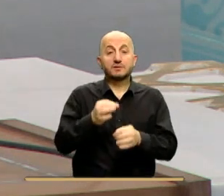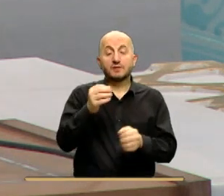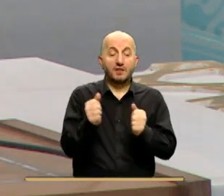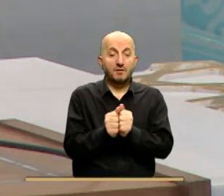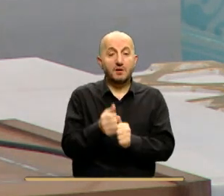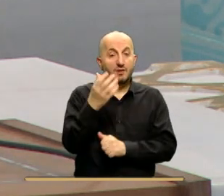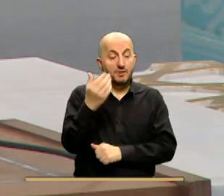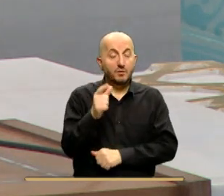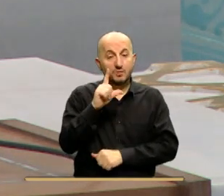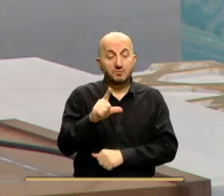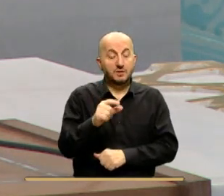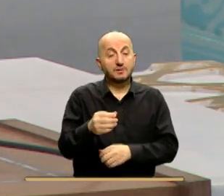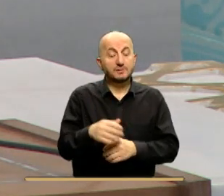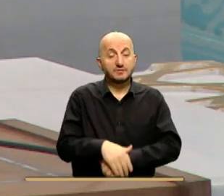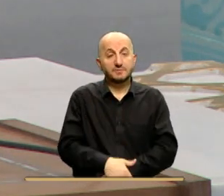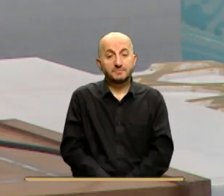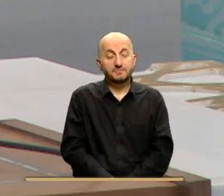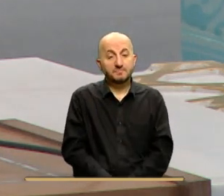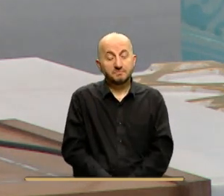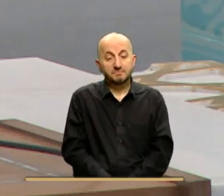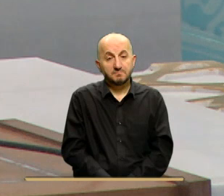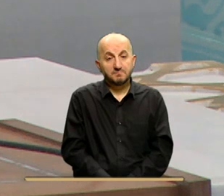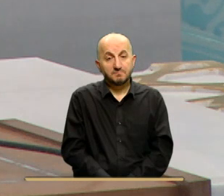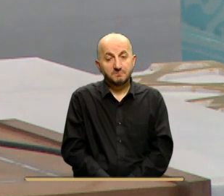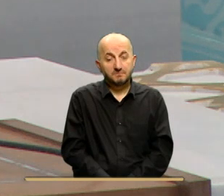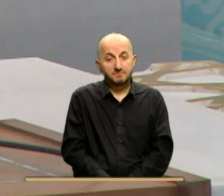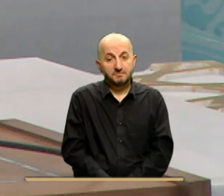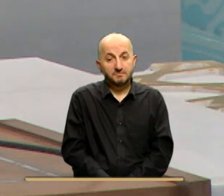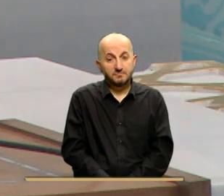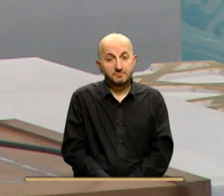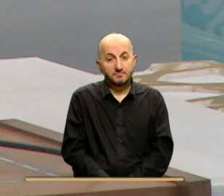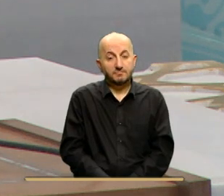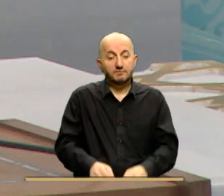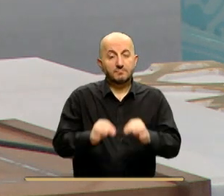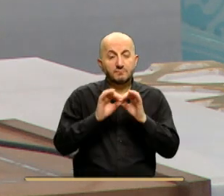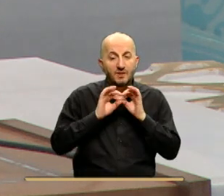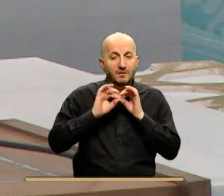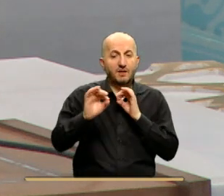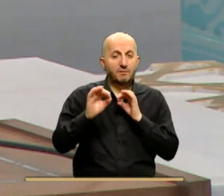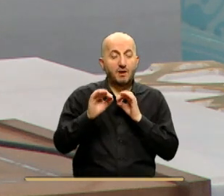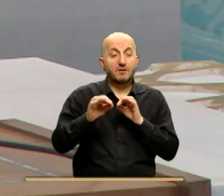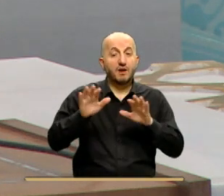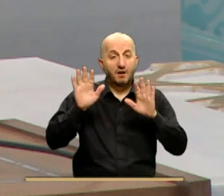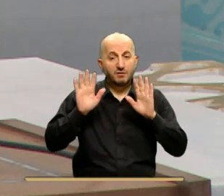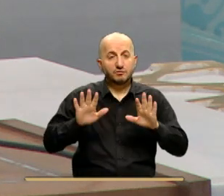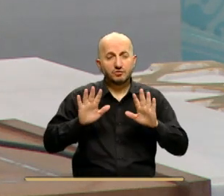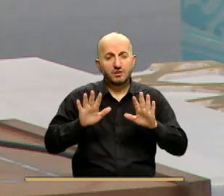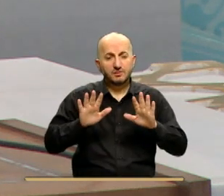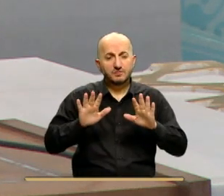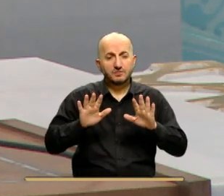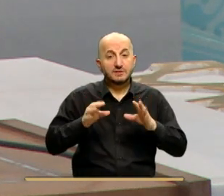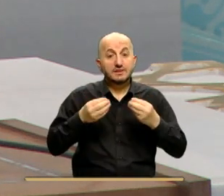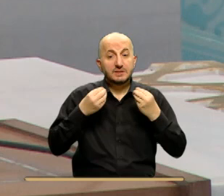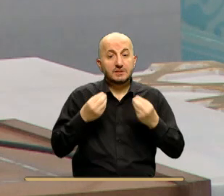beraber olmalıyız. Salihlerle beraber olmalıyız. Takvaya ancak